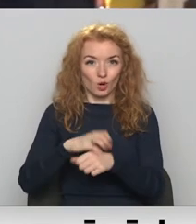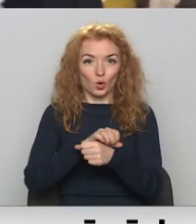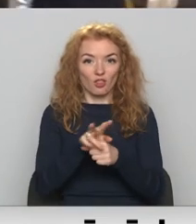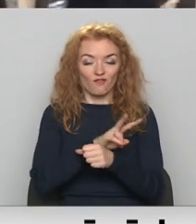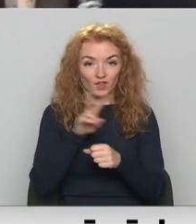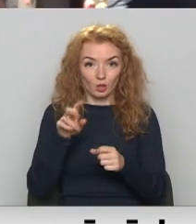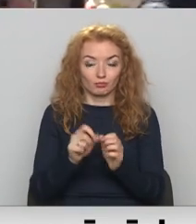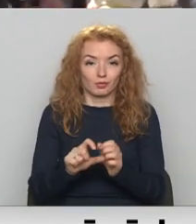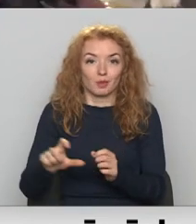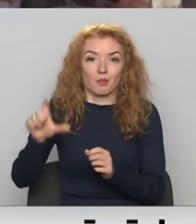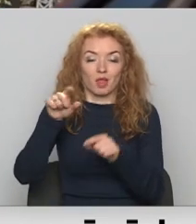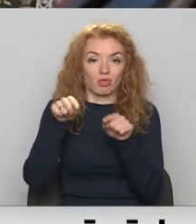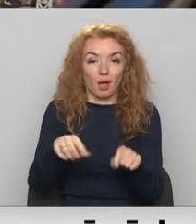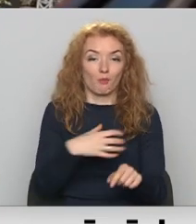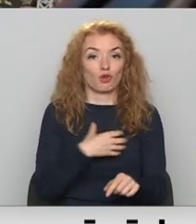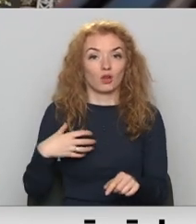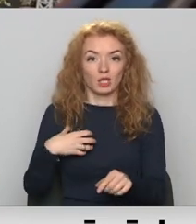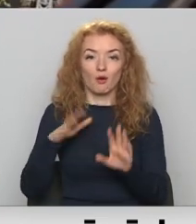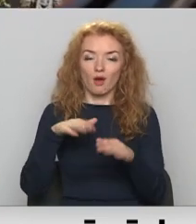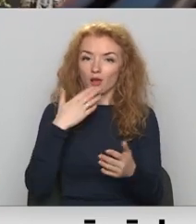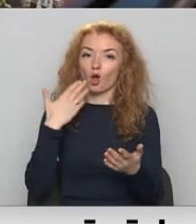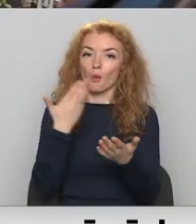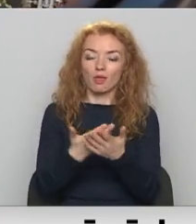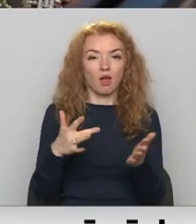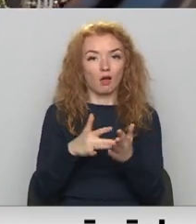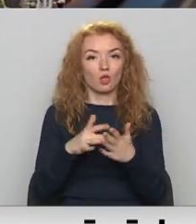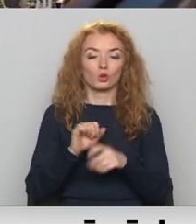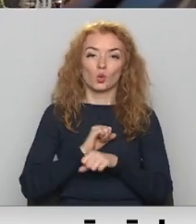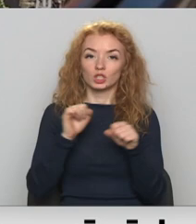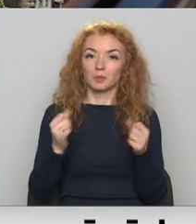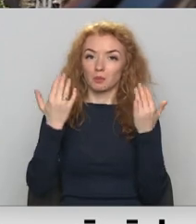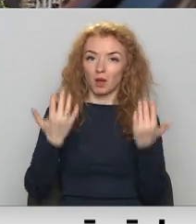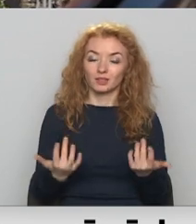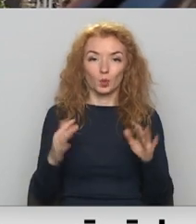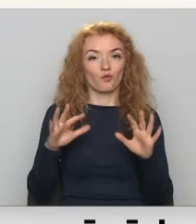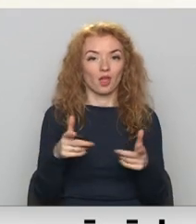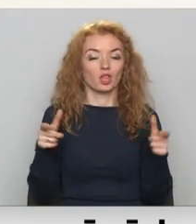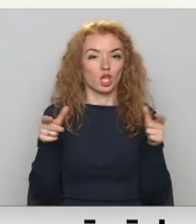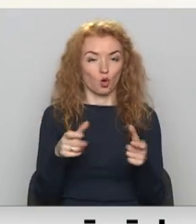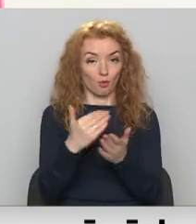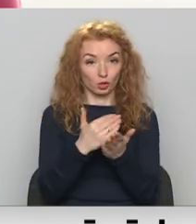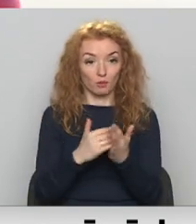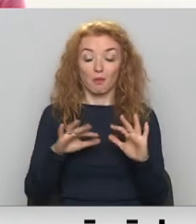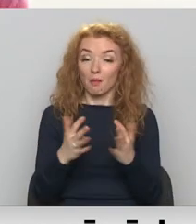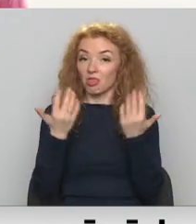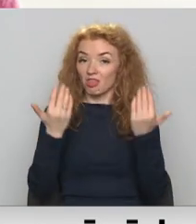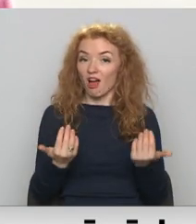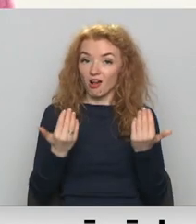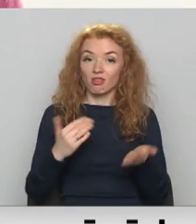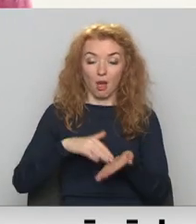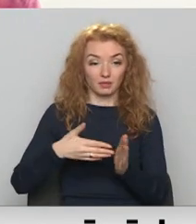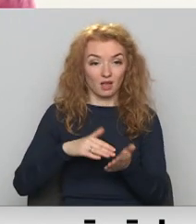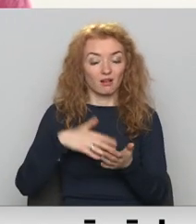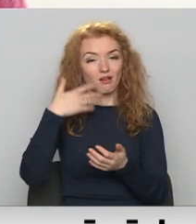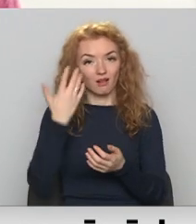uzliesmojumu draudus konkrētā pašvaldībā, varētu rekomendēt kādus drošības pasākumus vai ierobežojumus. Tomēr pie tagadējiem apstākļiem,